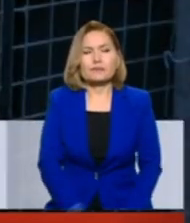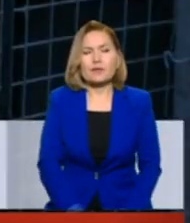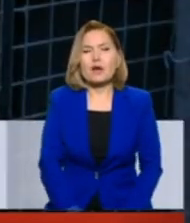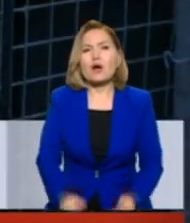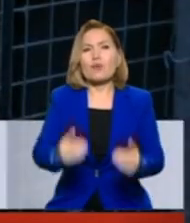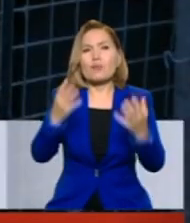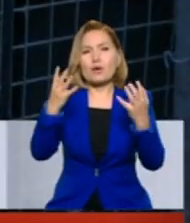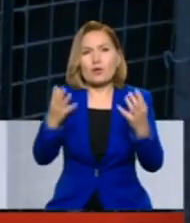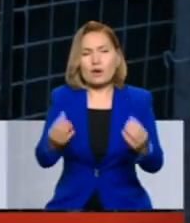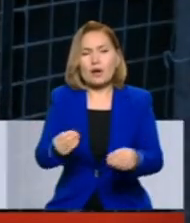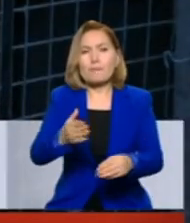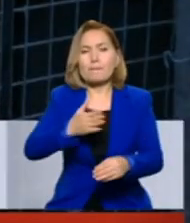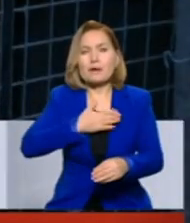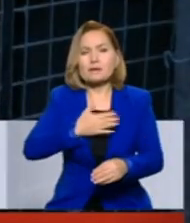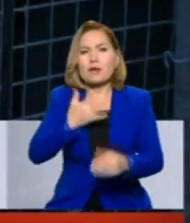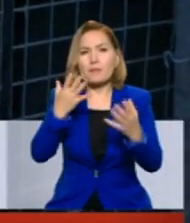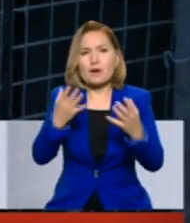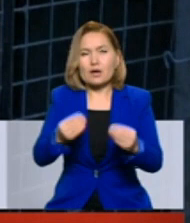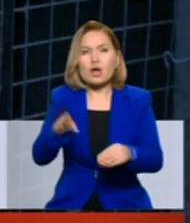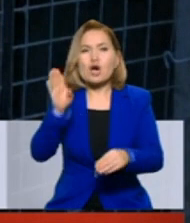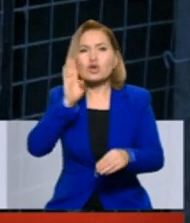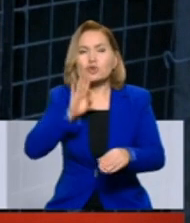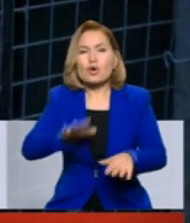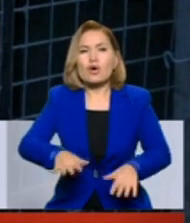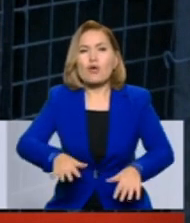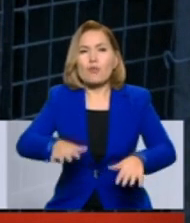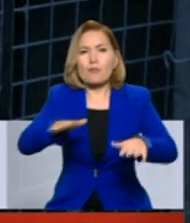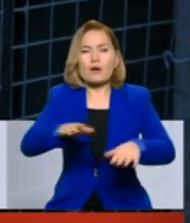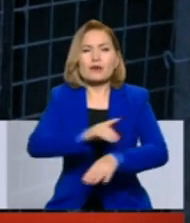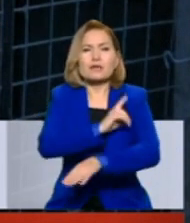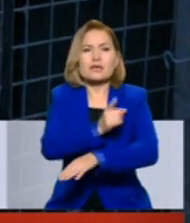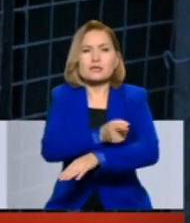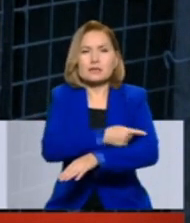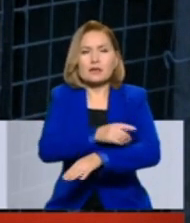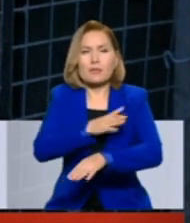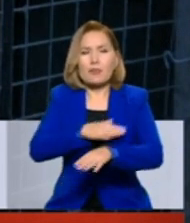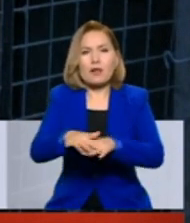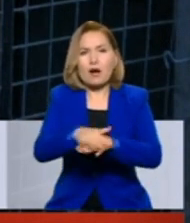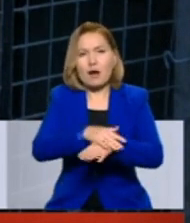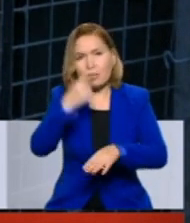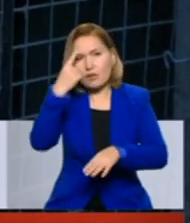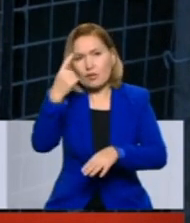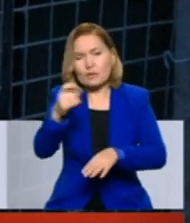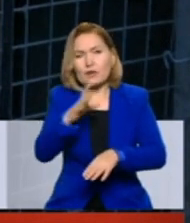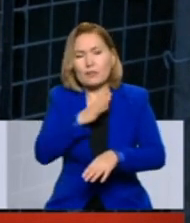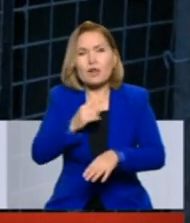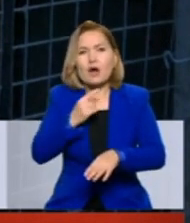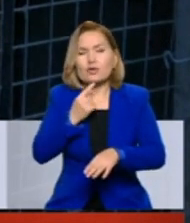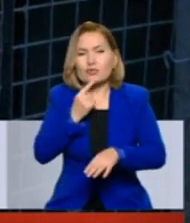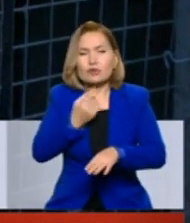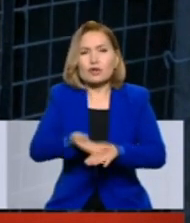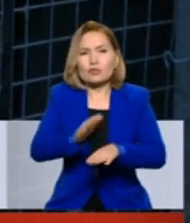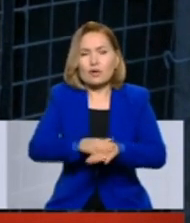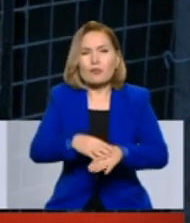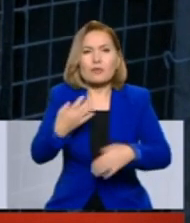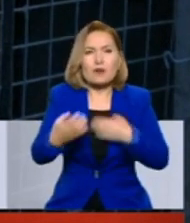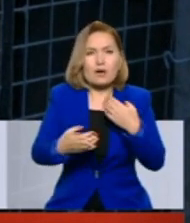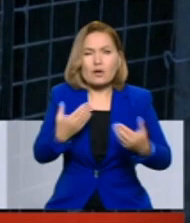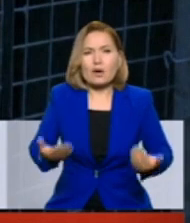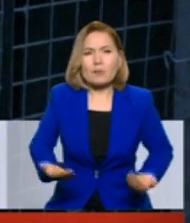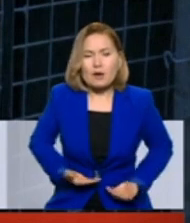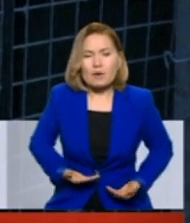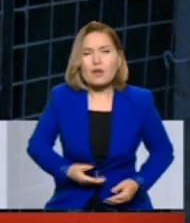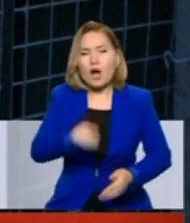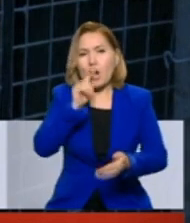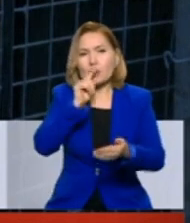Бүгінгі жағдай бойынша біз 5 күн бойы су тасқынына қатысты қызыл түсті ескерту режимінде өмір сүріп жатырмыз. Көп шығынға ұшырадық. Тауықтар